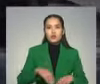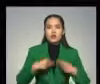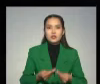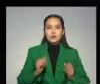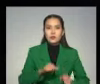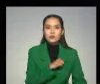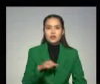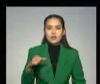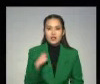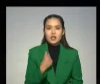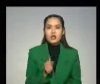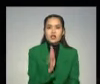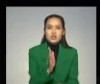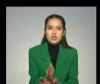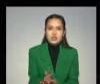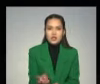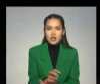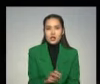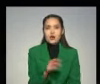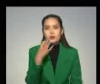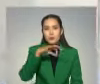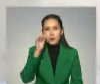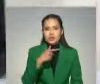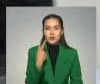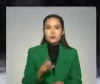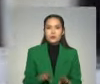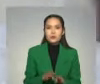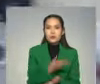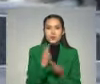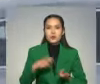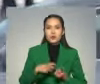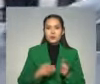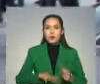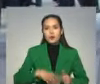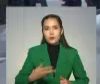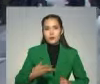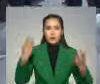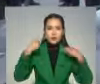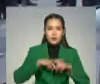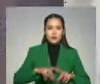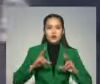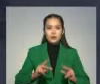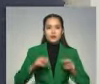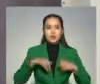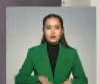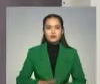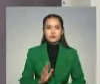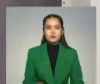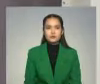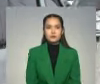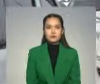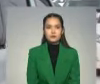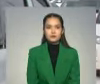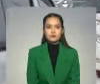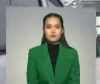это дистанционно. Полицейские говорят, такой возможности нет, но проблему с праворульками и конструкторами обещали решить.